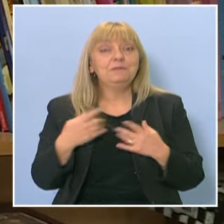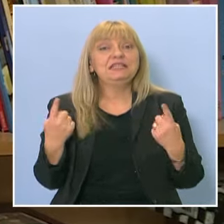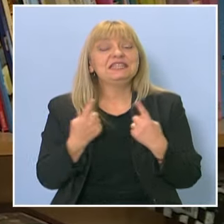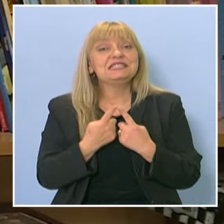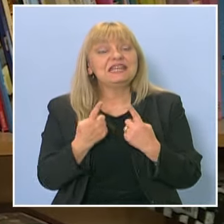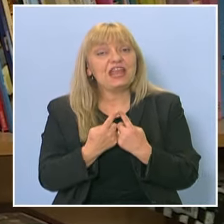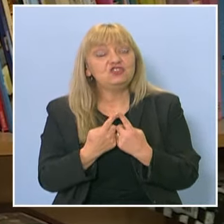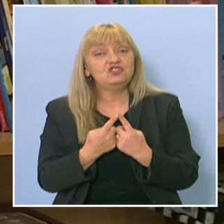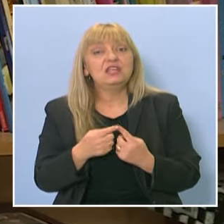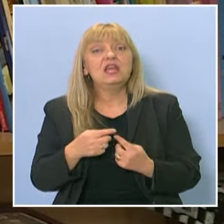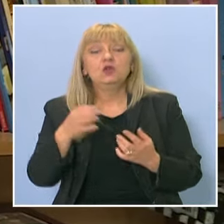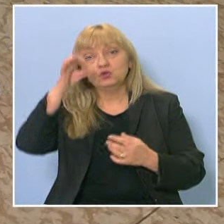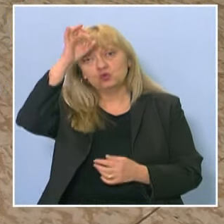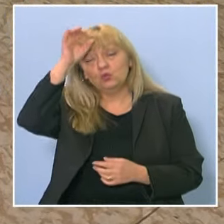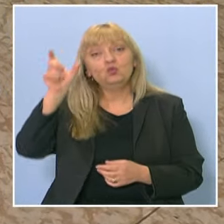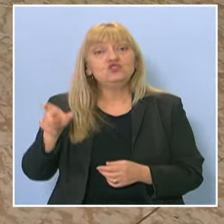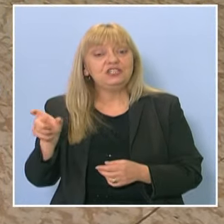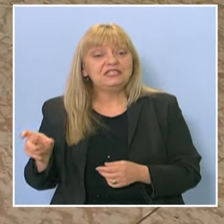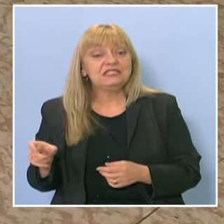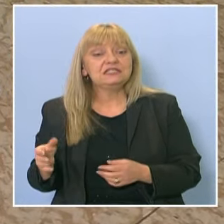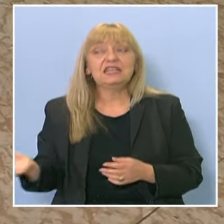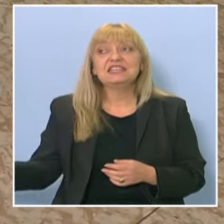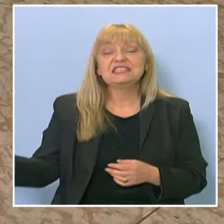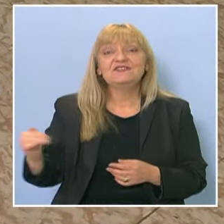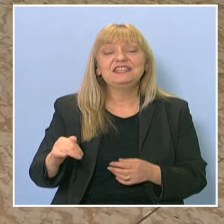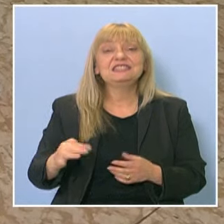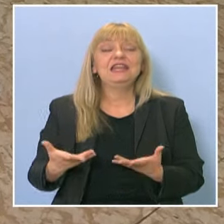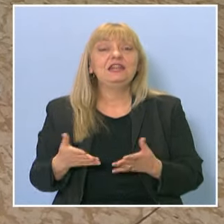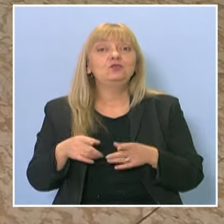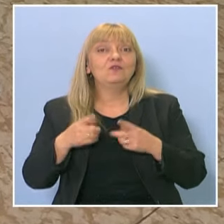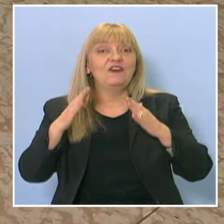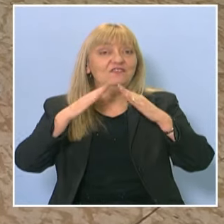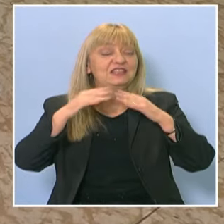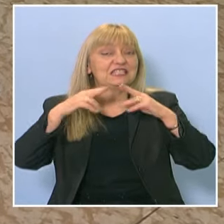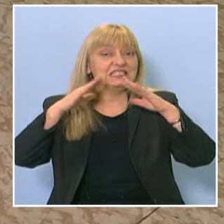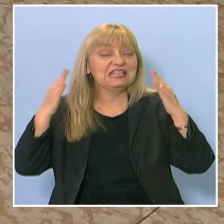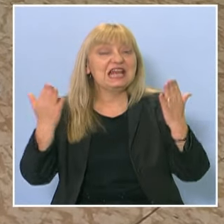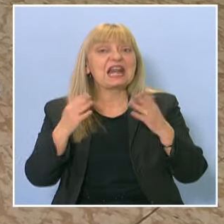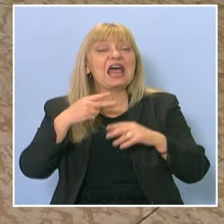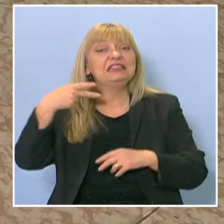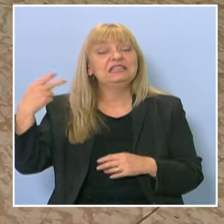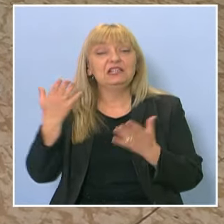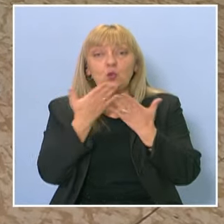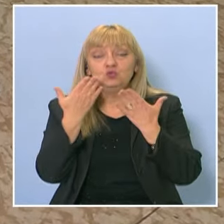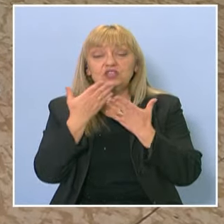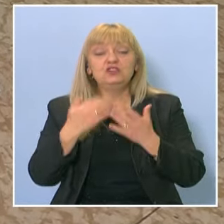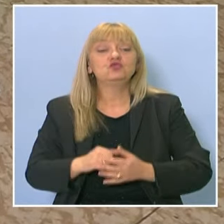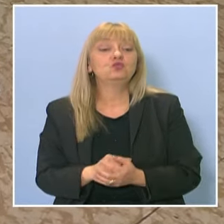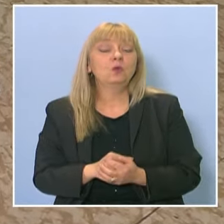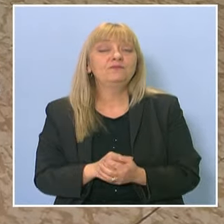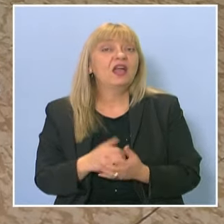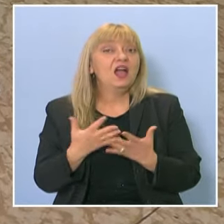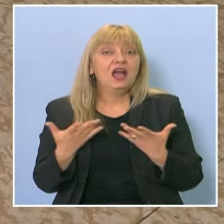с учениците, още с влизането им в сградата на училището. Какви